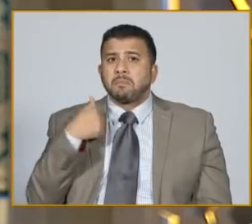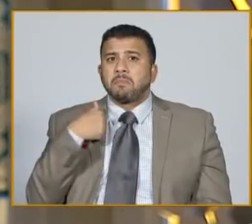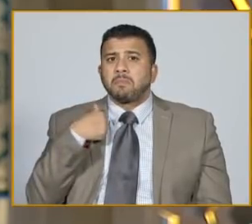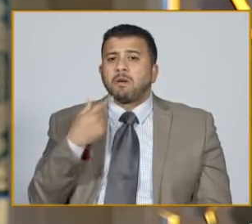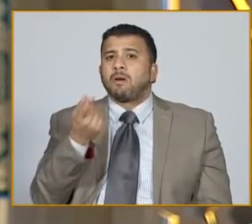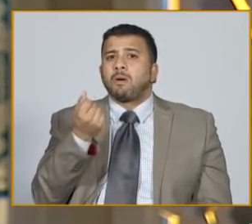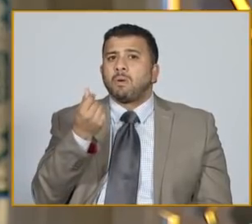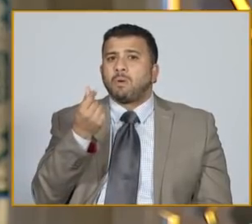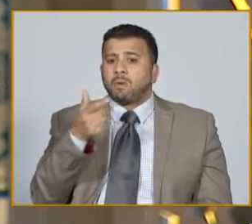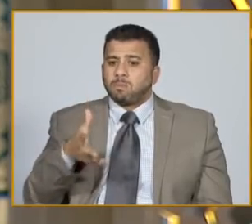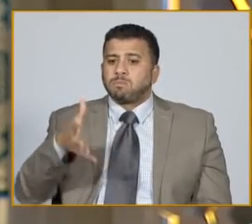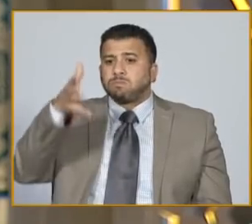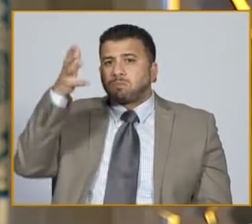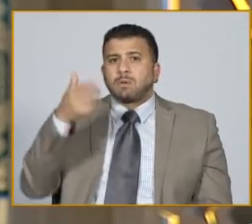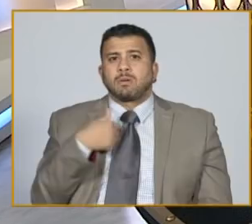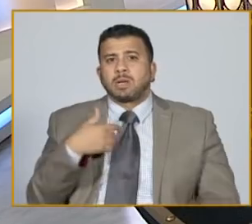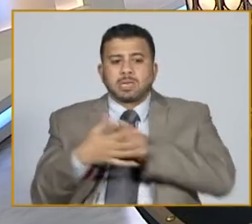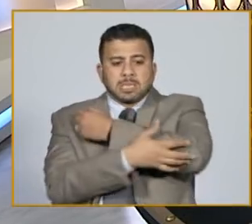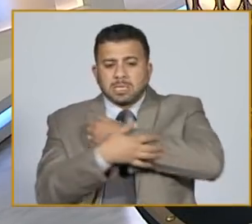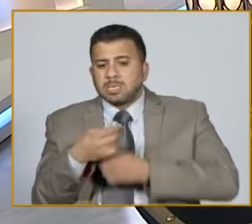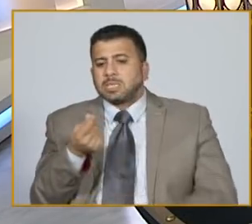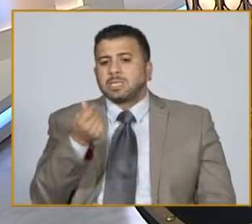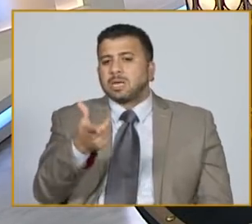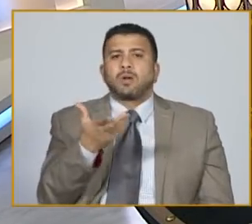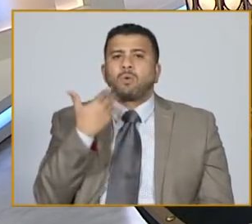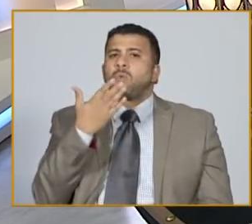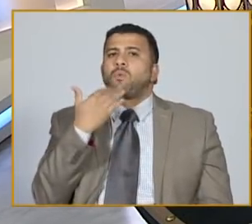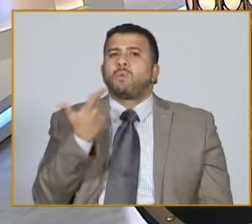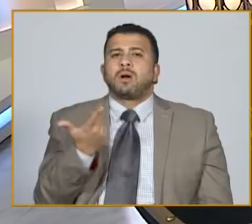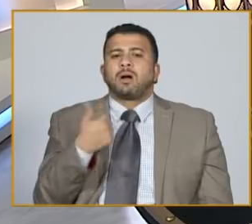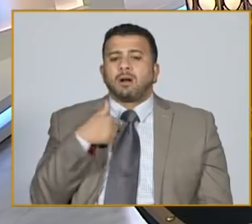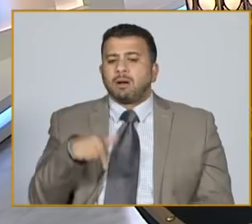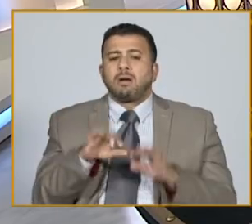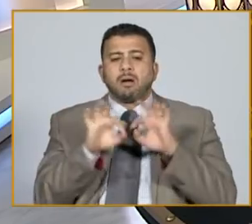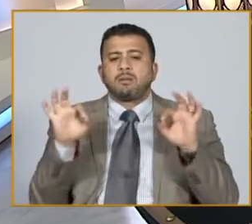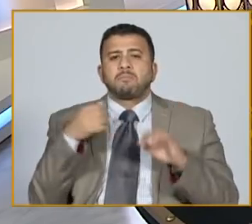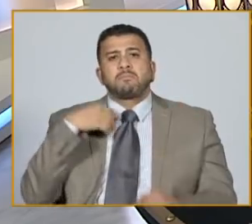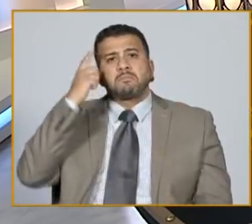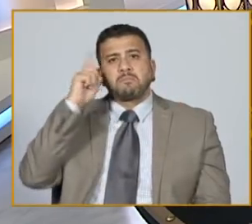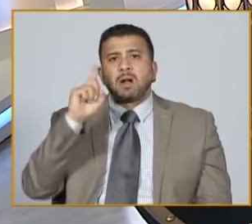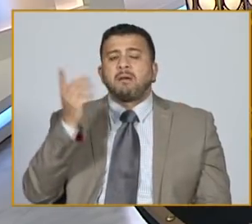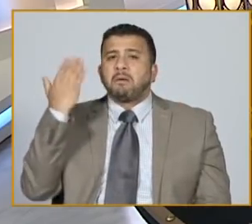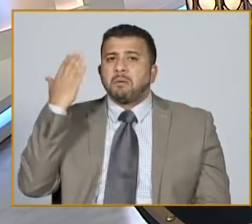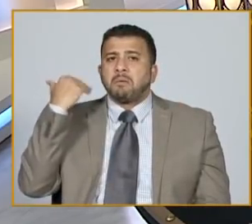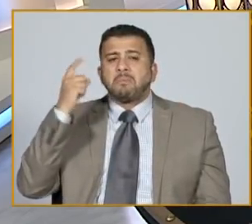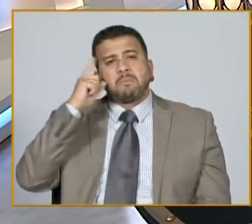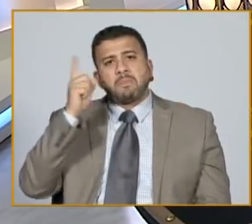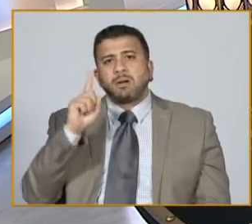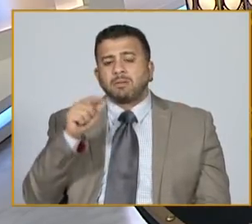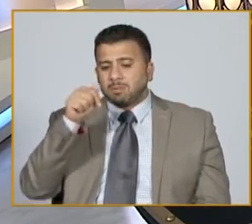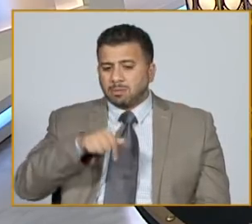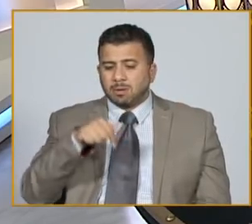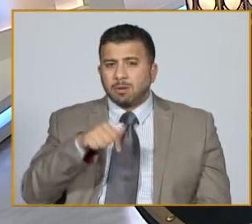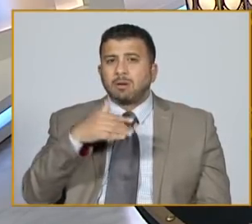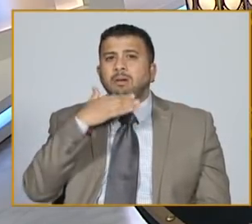عندي فلوس ايه، وانا من يوم ما استويت ما زكيت، شو اسوي الحين؟ طيب طيب الحين طول عمرك شيخ يعني هو الحين يسمعك بس مو عند